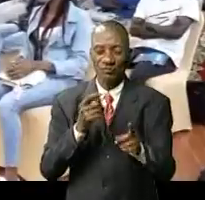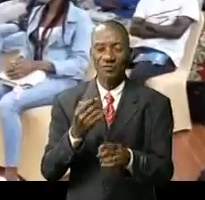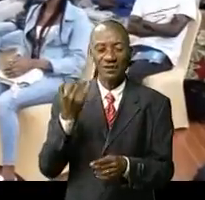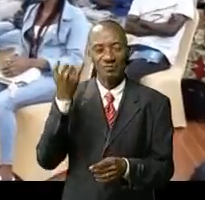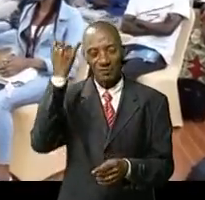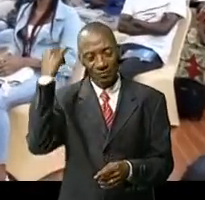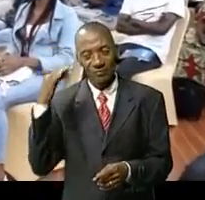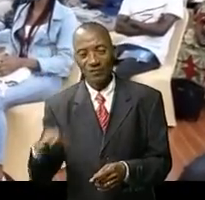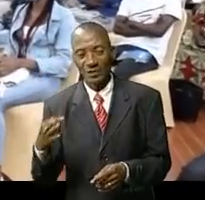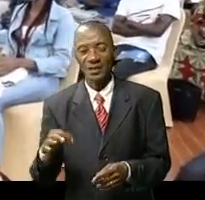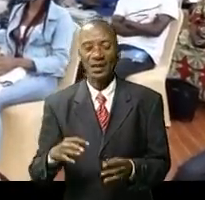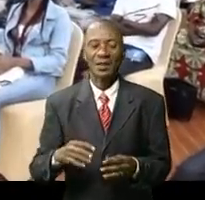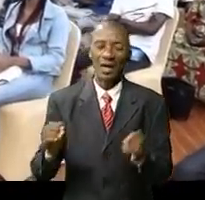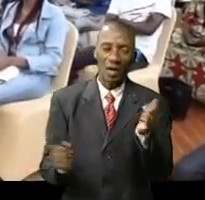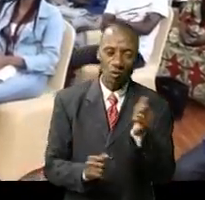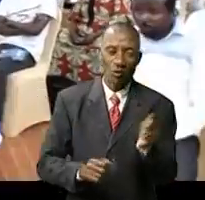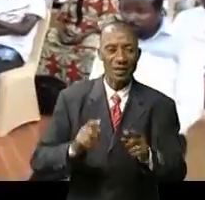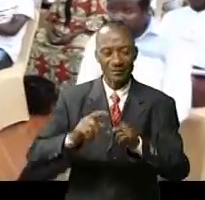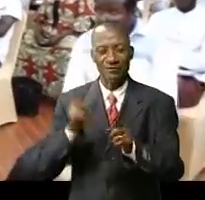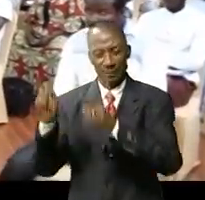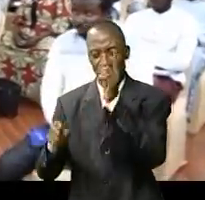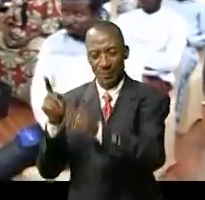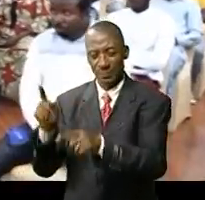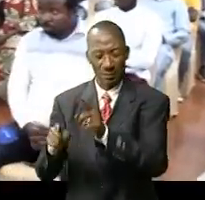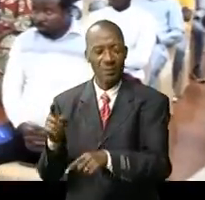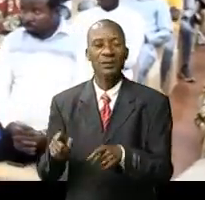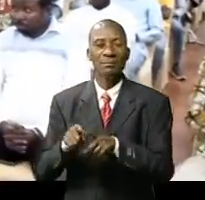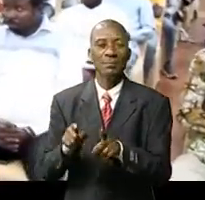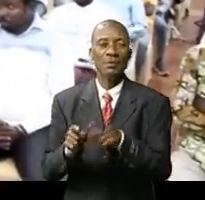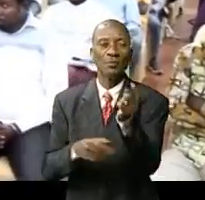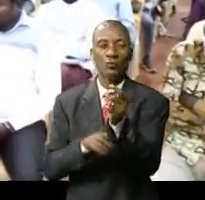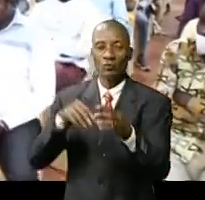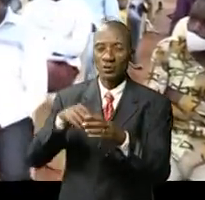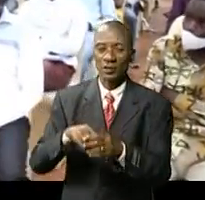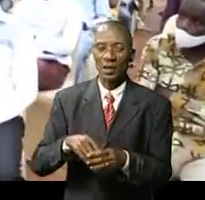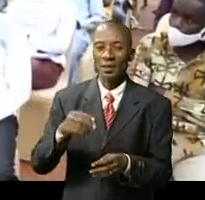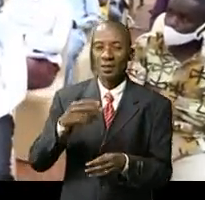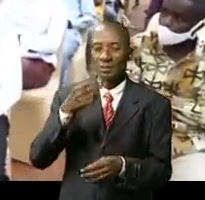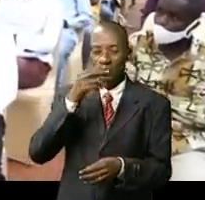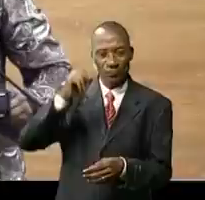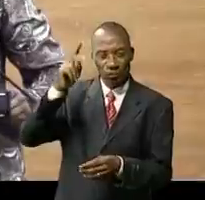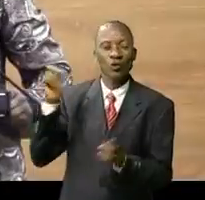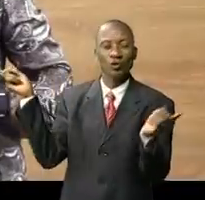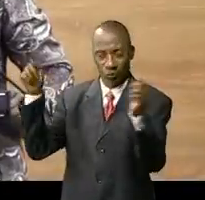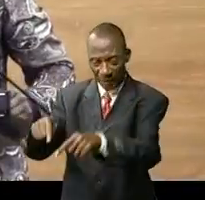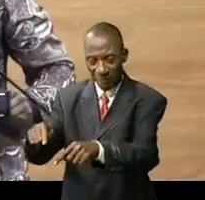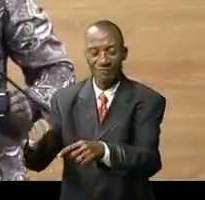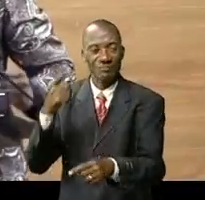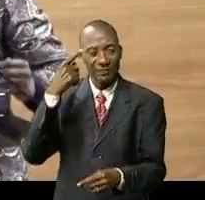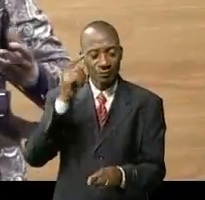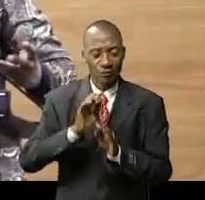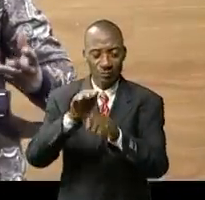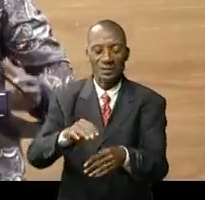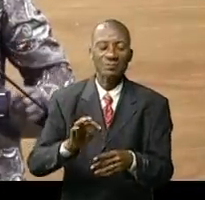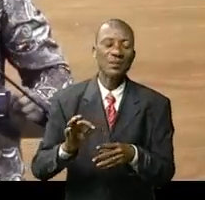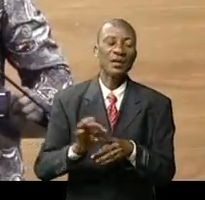les formateurs locaux du Nord et Sud Kivu, ont mis les bouchées doubles pour rehausser le niveau des séminaristes. Mike Kitenge, qui a